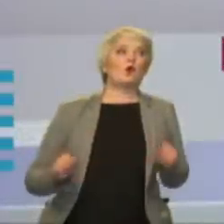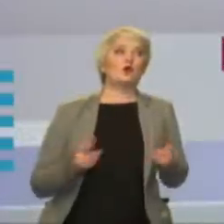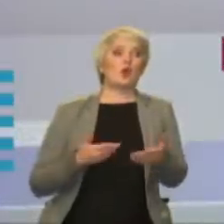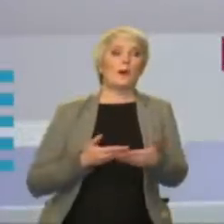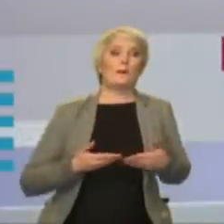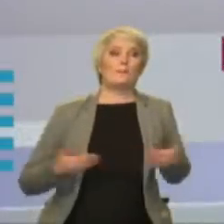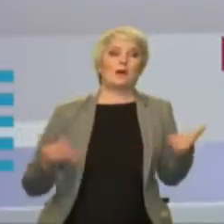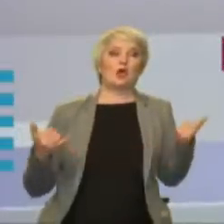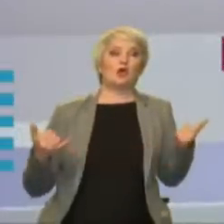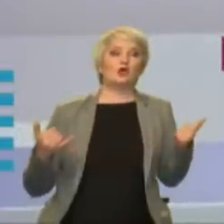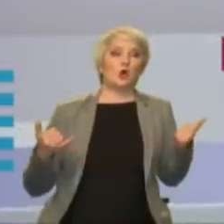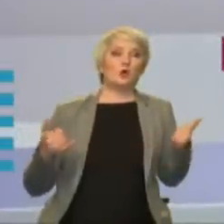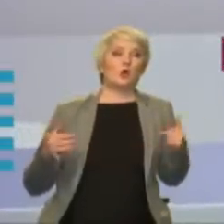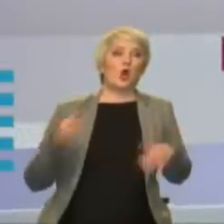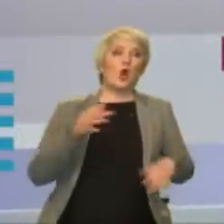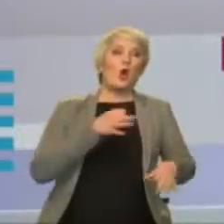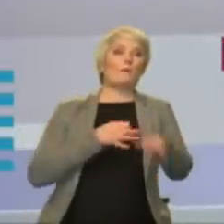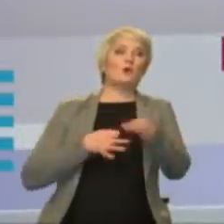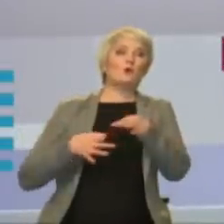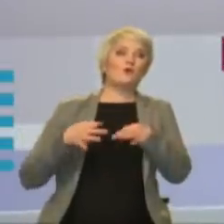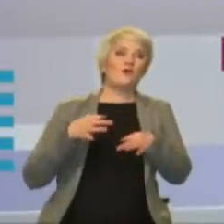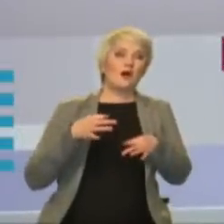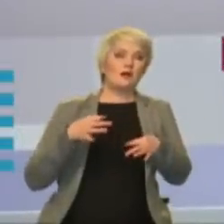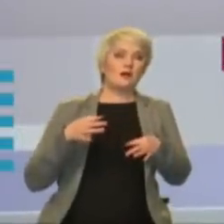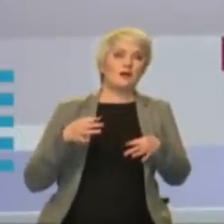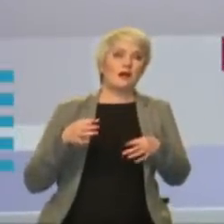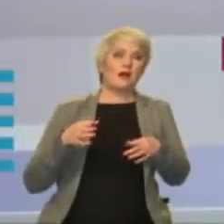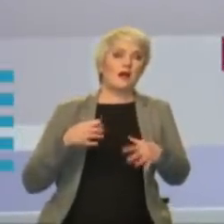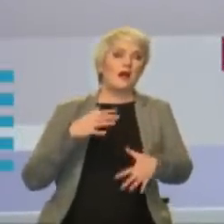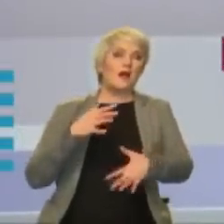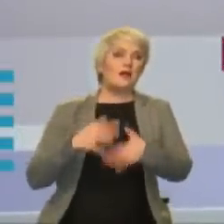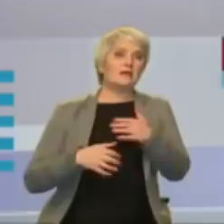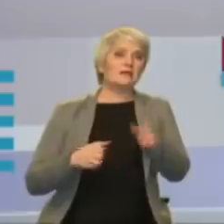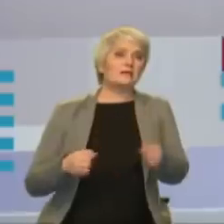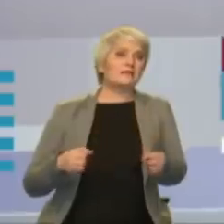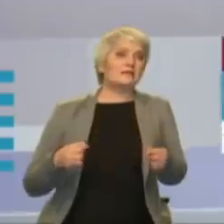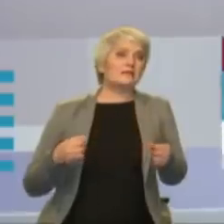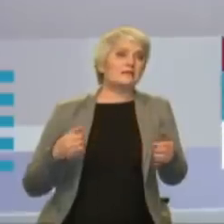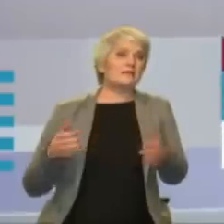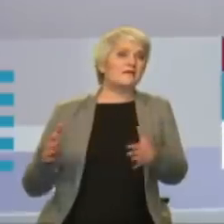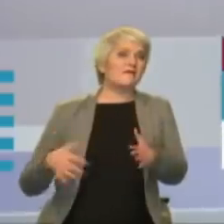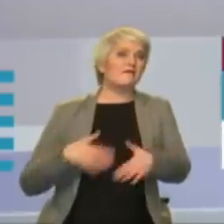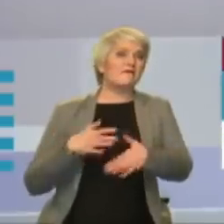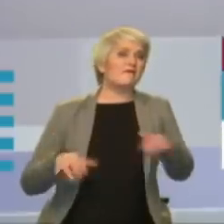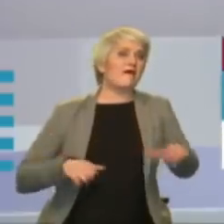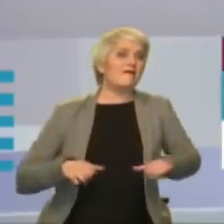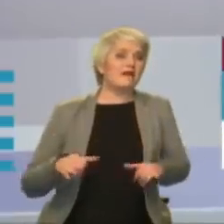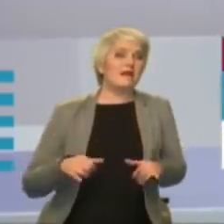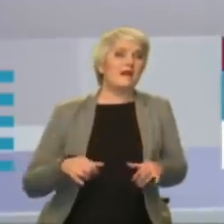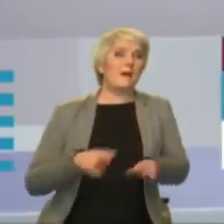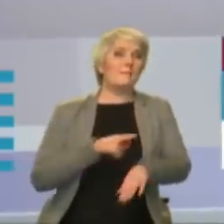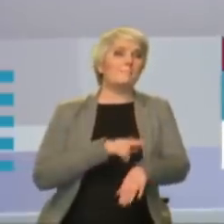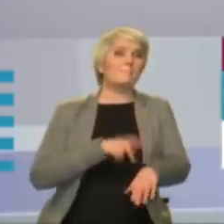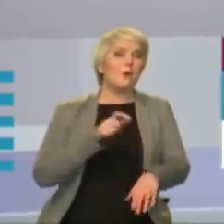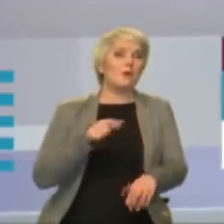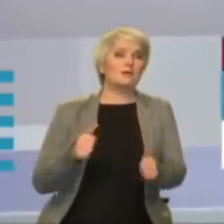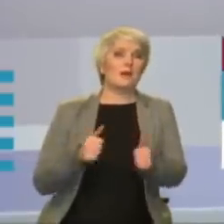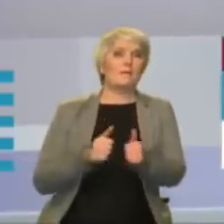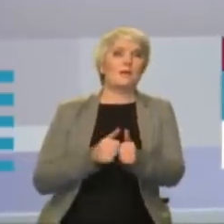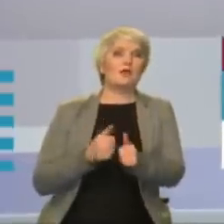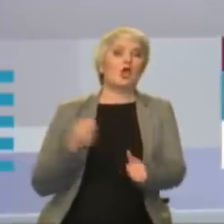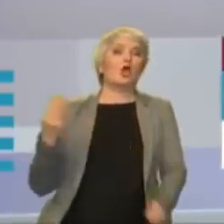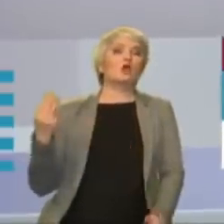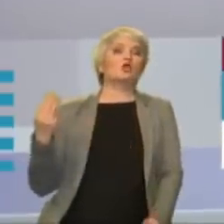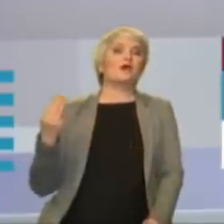щойно коментували свавілля поліцейських перед Шевченківським райсудом, ви дивувалися, зокрема, пані